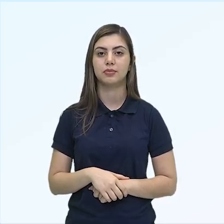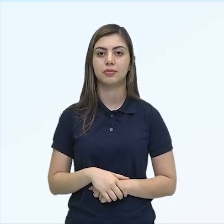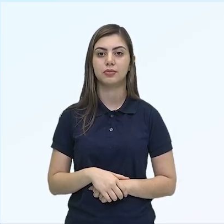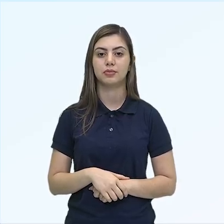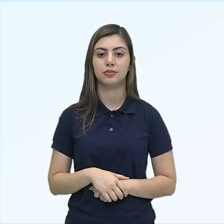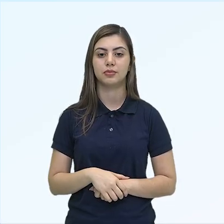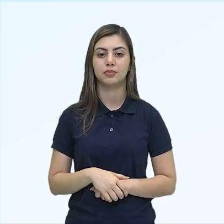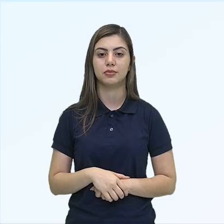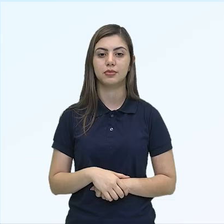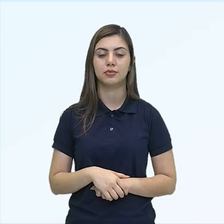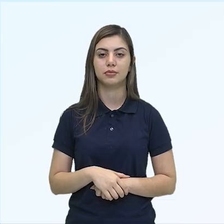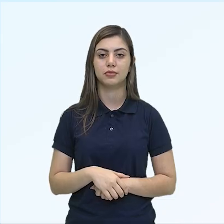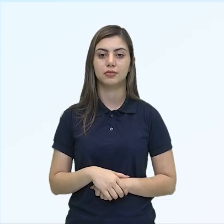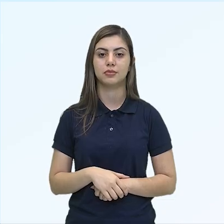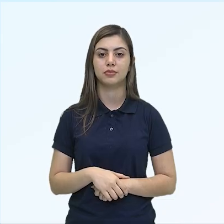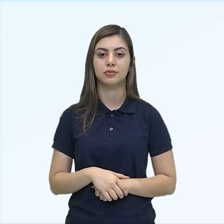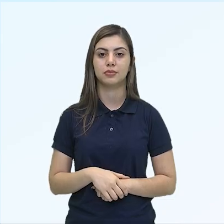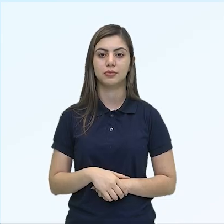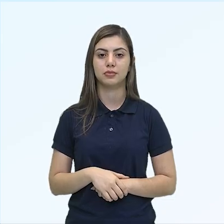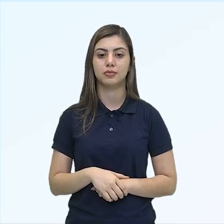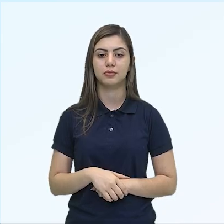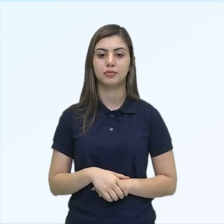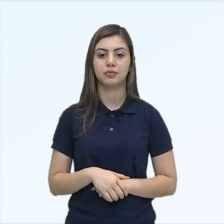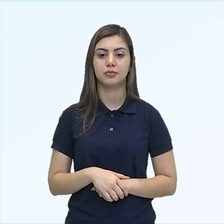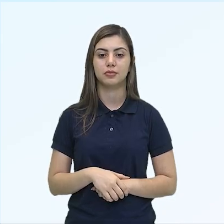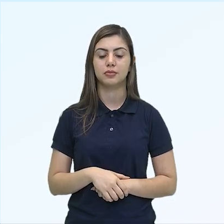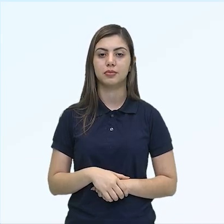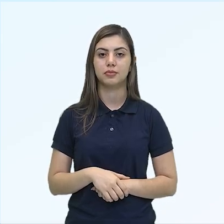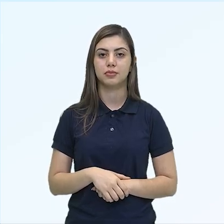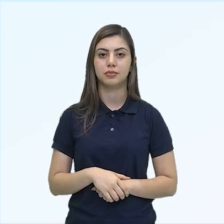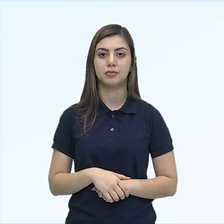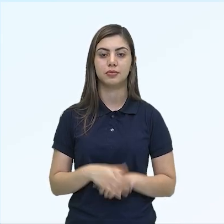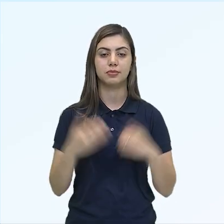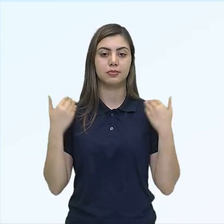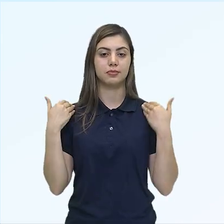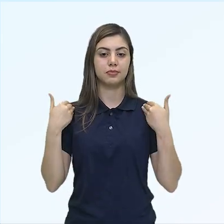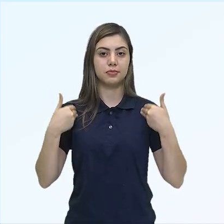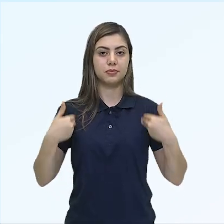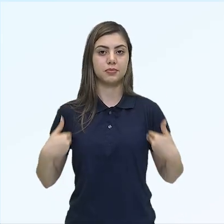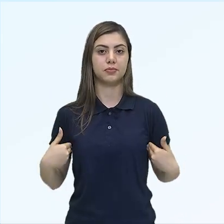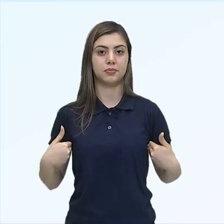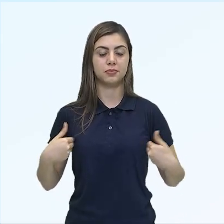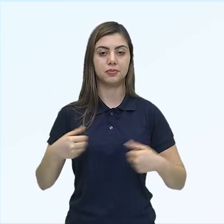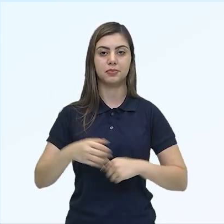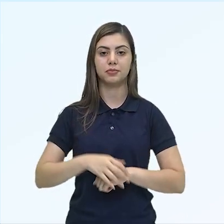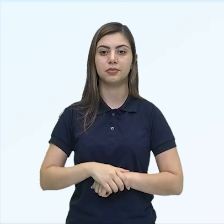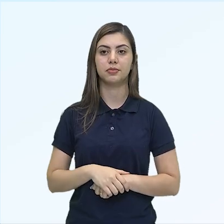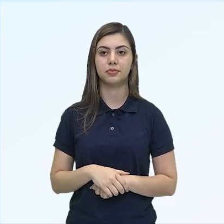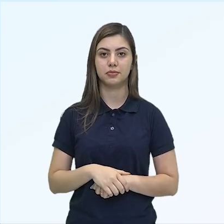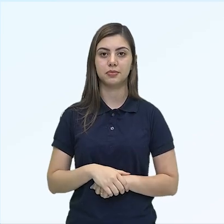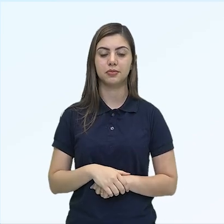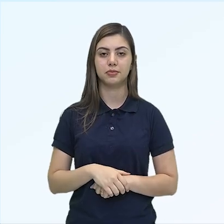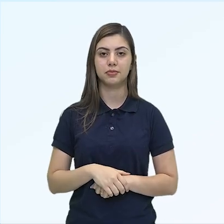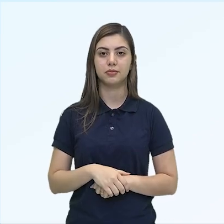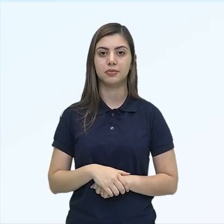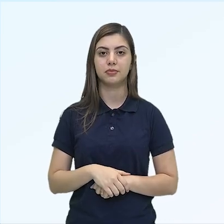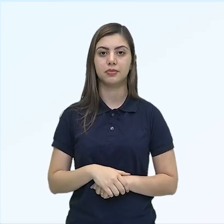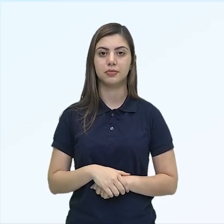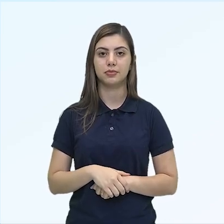Blouse, blusa. Tank top, regata. Tank